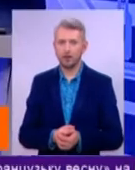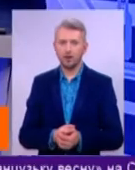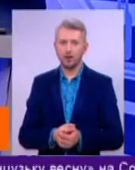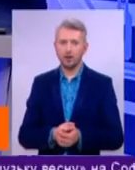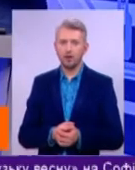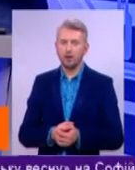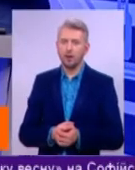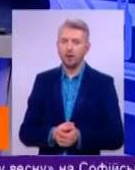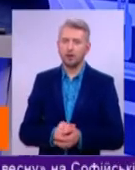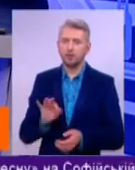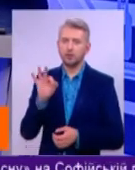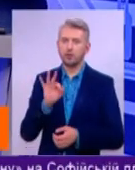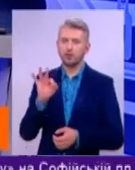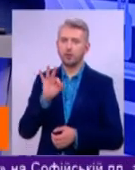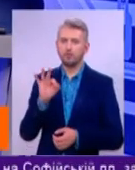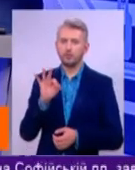Пане Олексію, стосовно